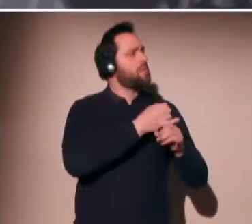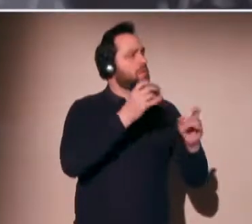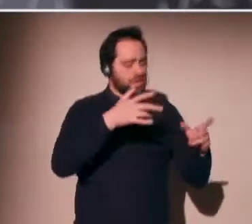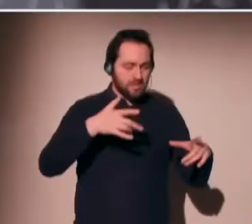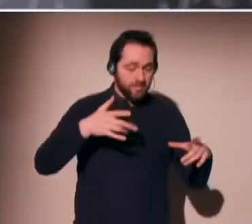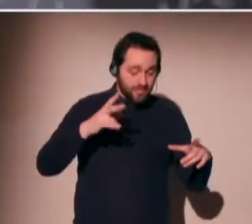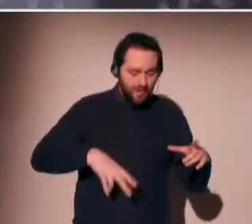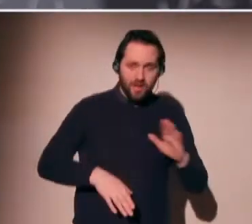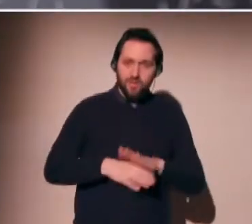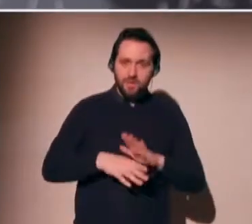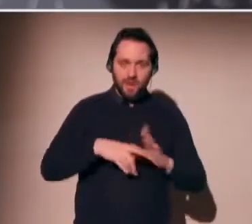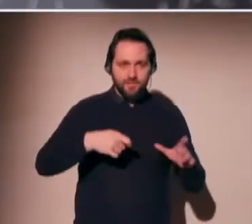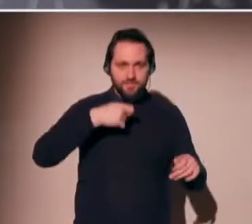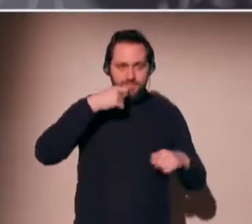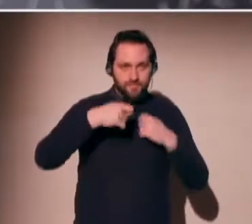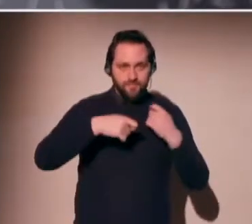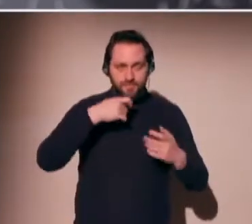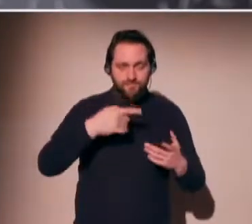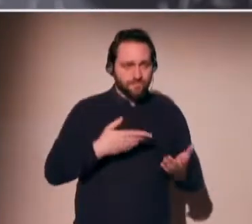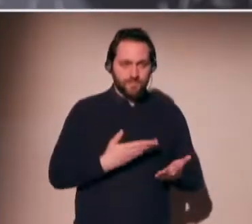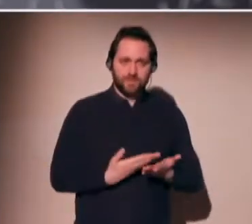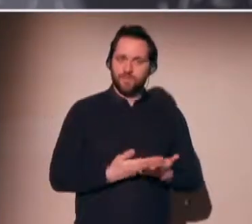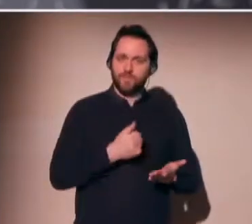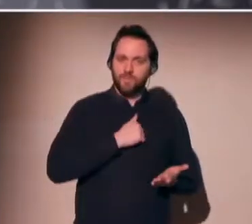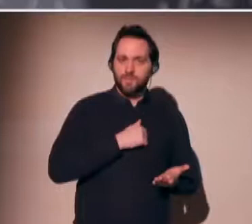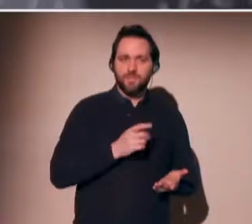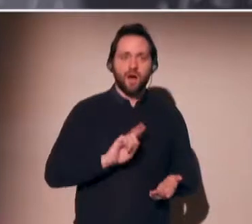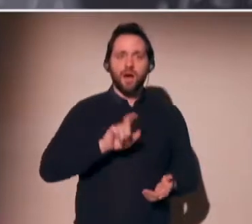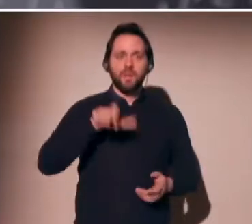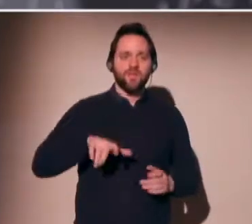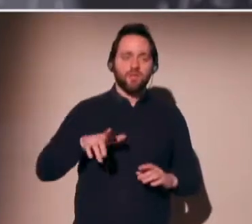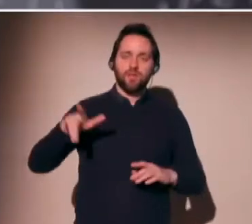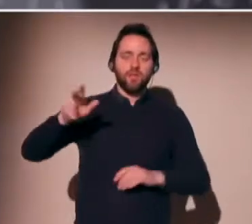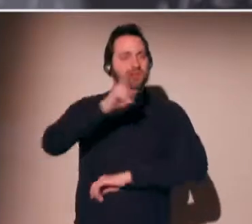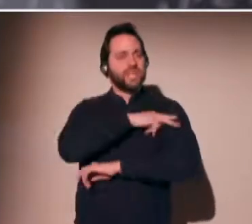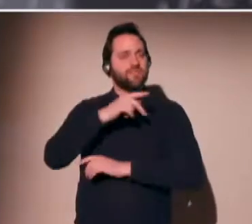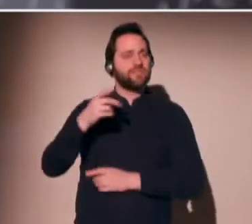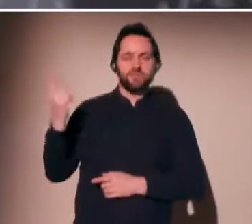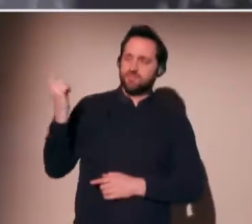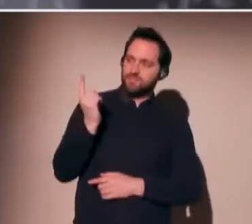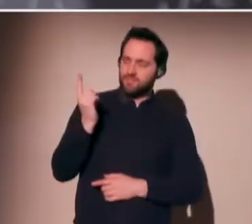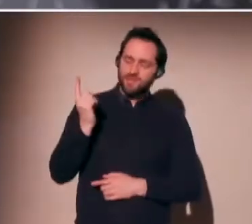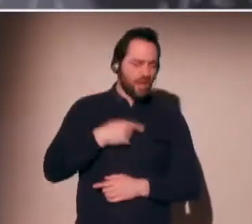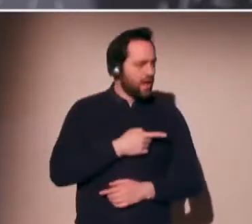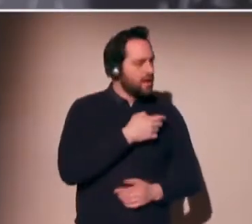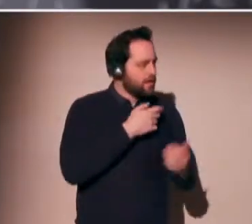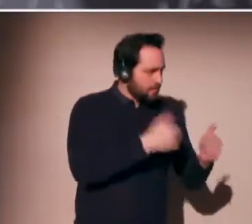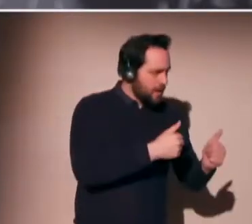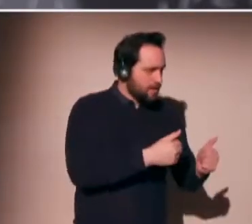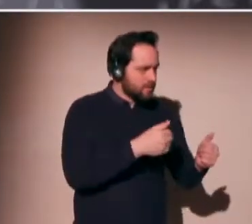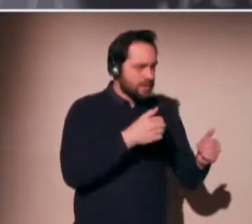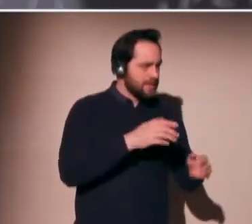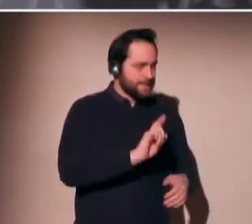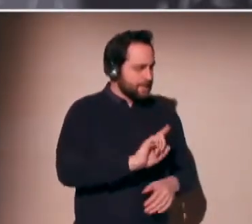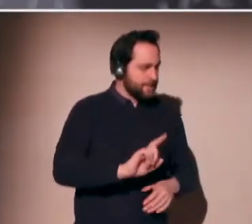de retour immédiat de la part d'un superviseur quelconque qui vous dise voilà, ça c'est un exemple. Non, c'est l'expérience